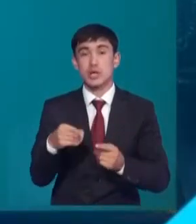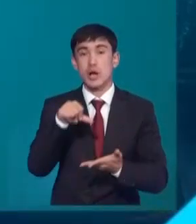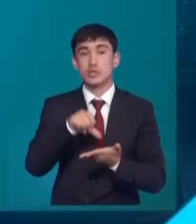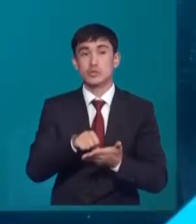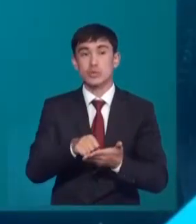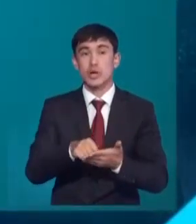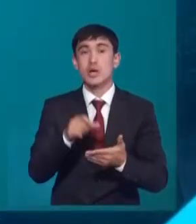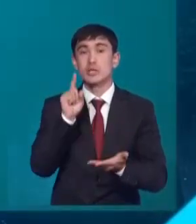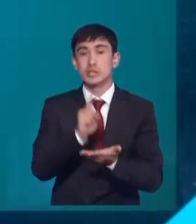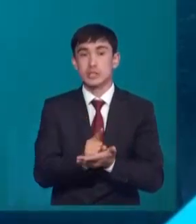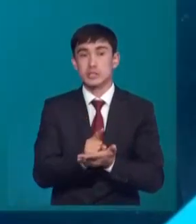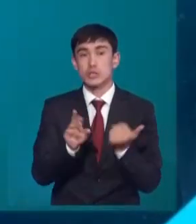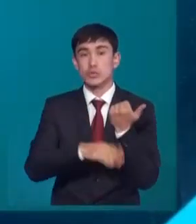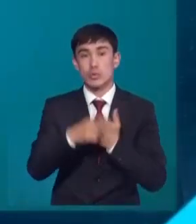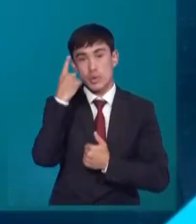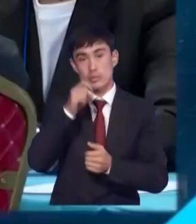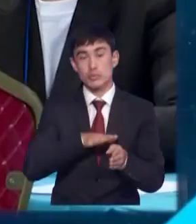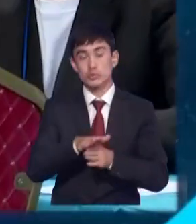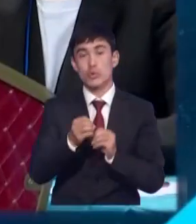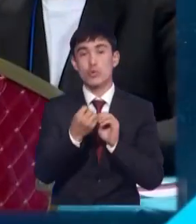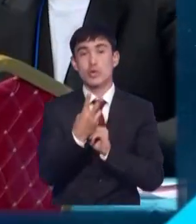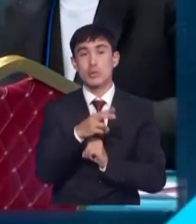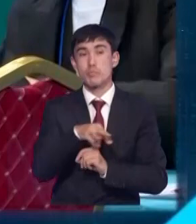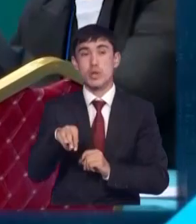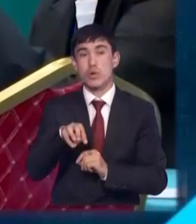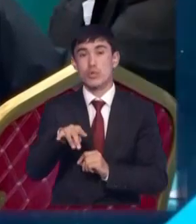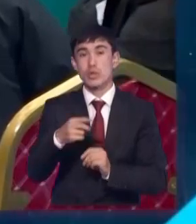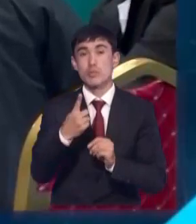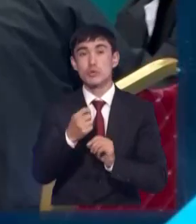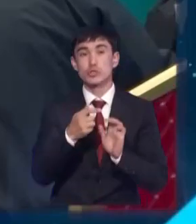қатысуға тиіс. Соңғы мәлімет бойынша ол